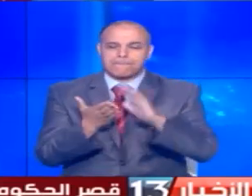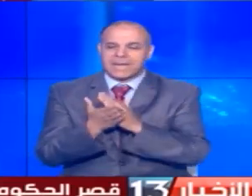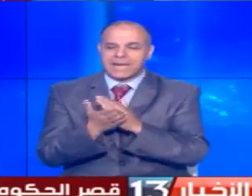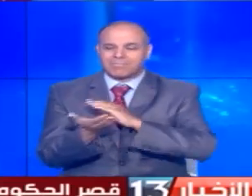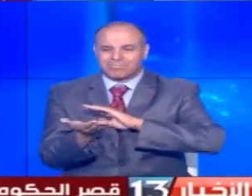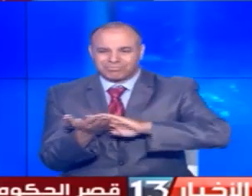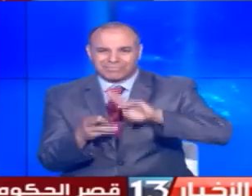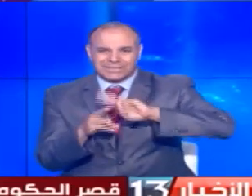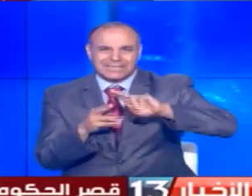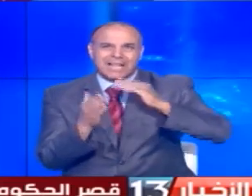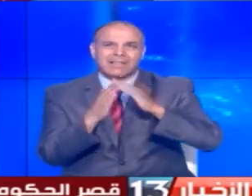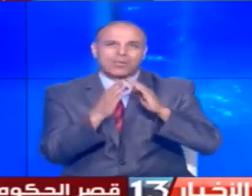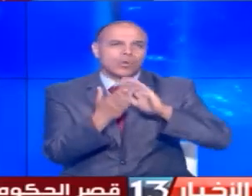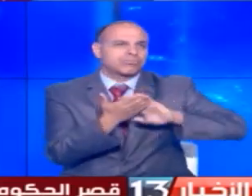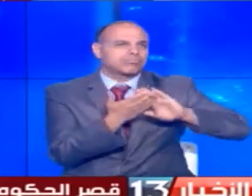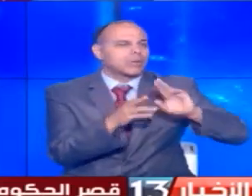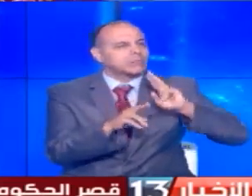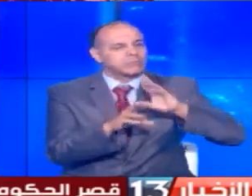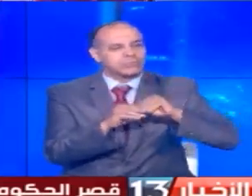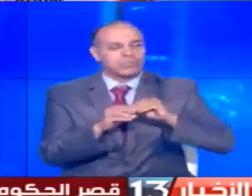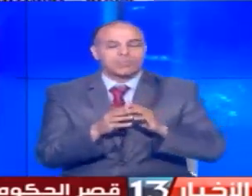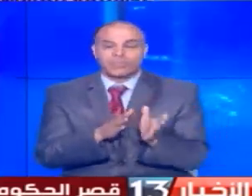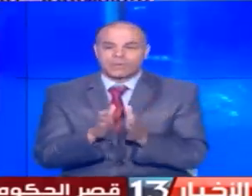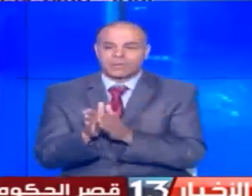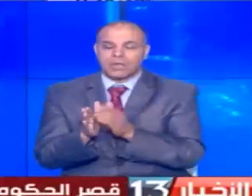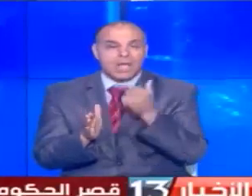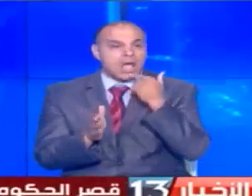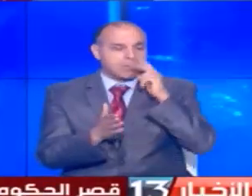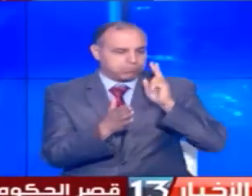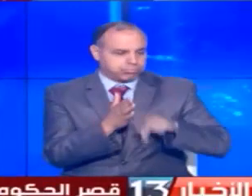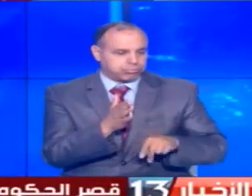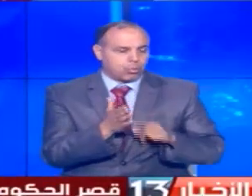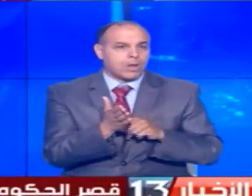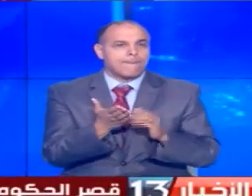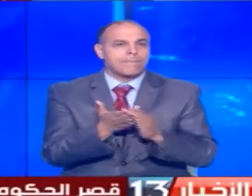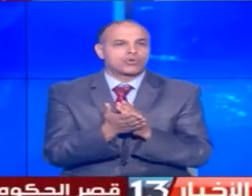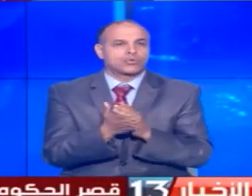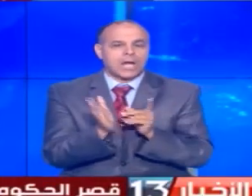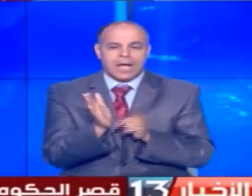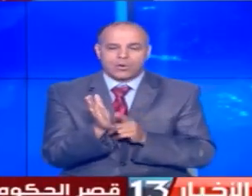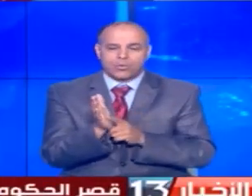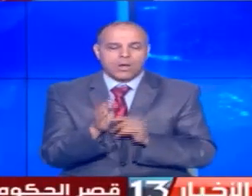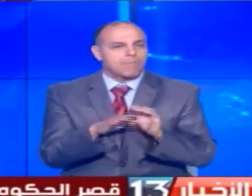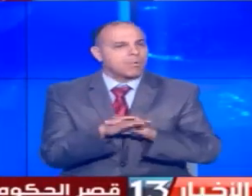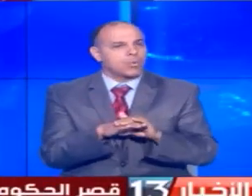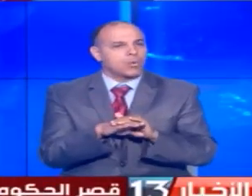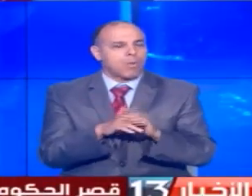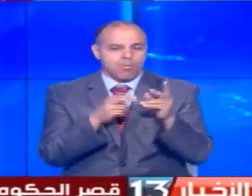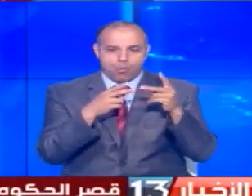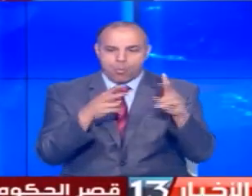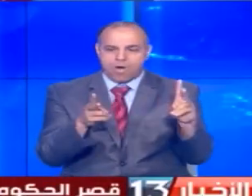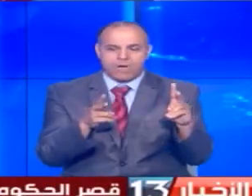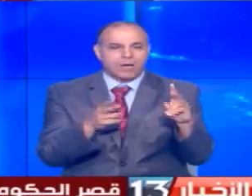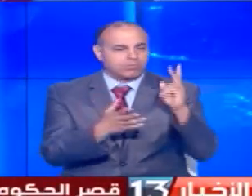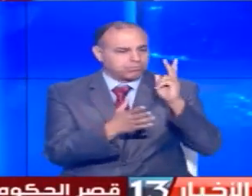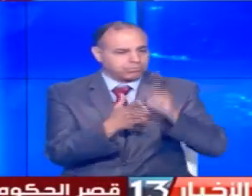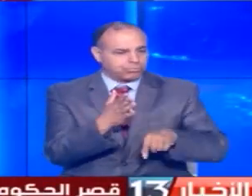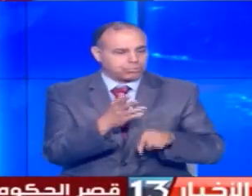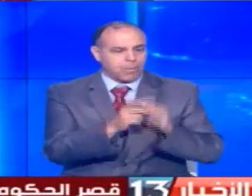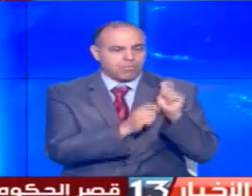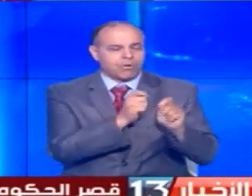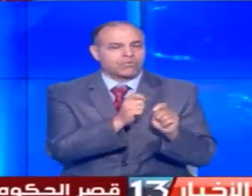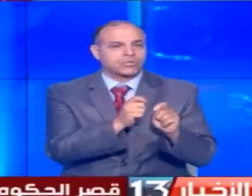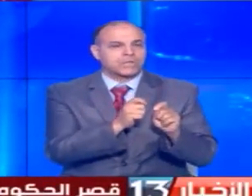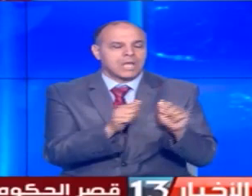الأحياء السكنية وإدماجها. كما تمت المصادقة على مشروع قانون يتعلق بالموافقة على اتفاق القرض المبرم